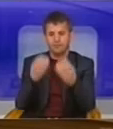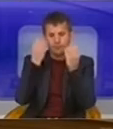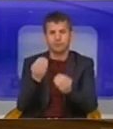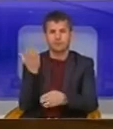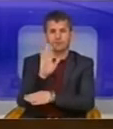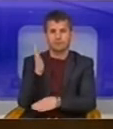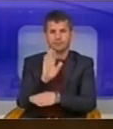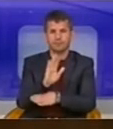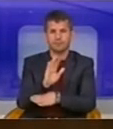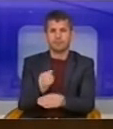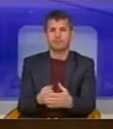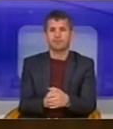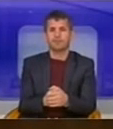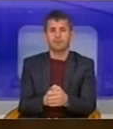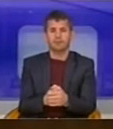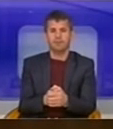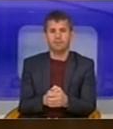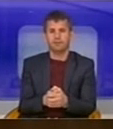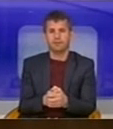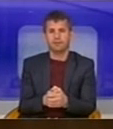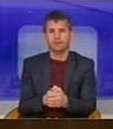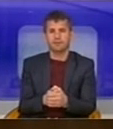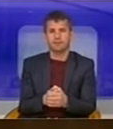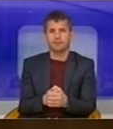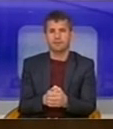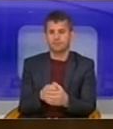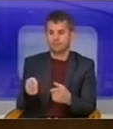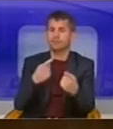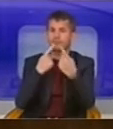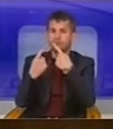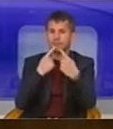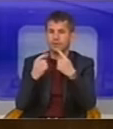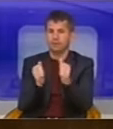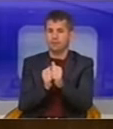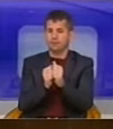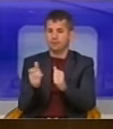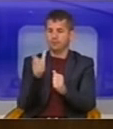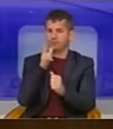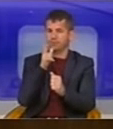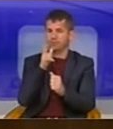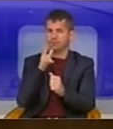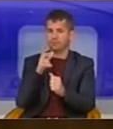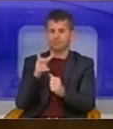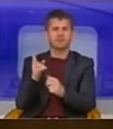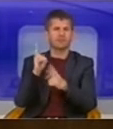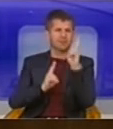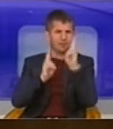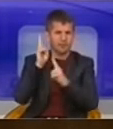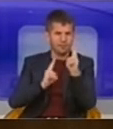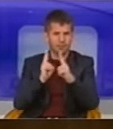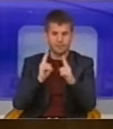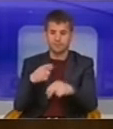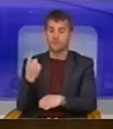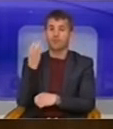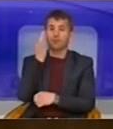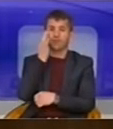deputet, sot po diskutojmë me kërkesën e një grupi të inicuar nga opozita, një